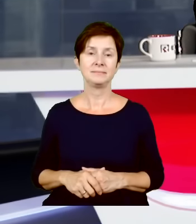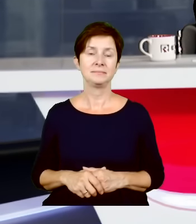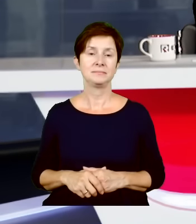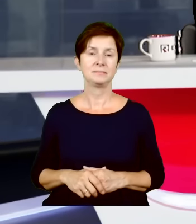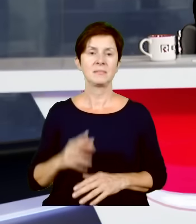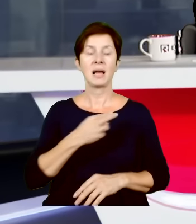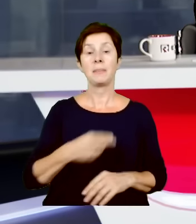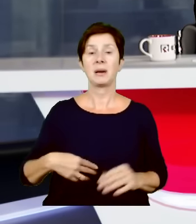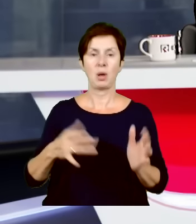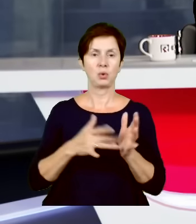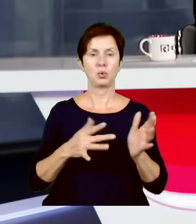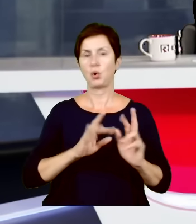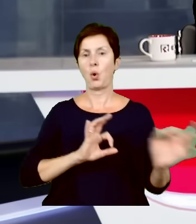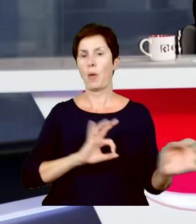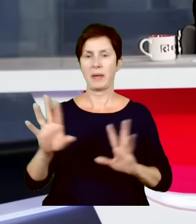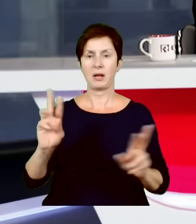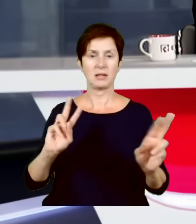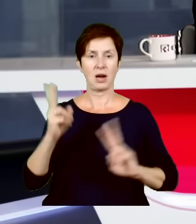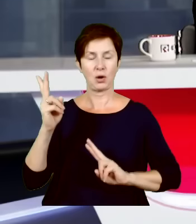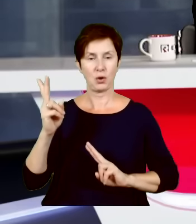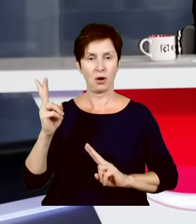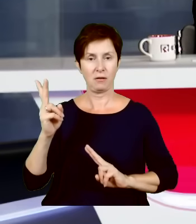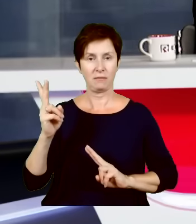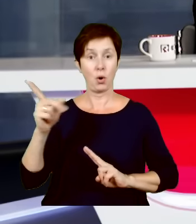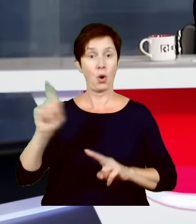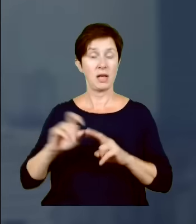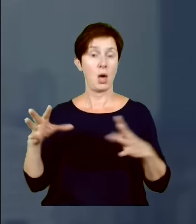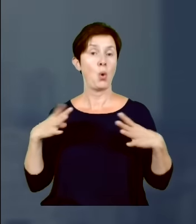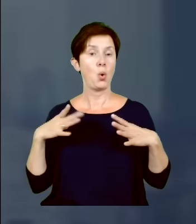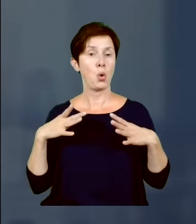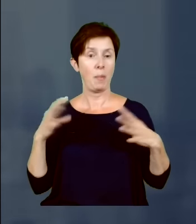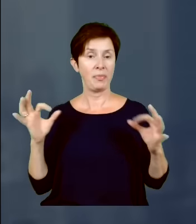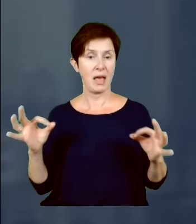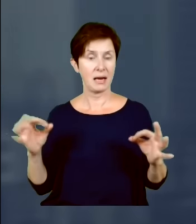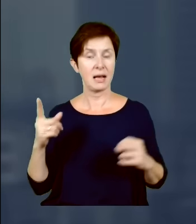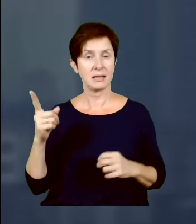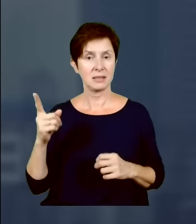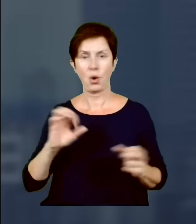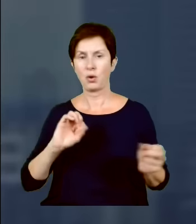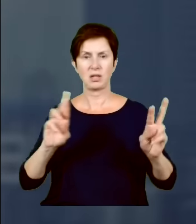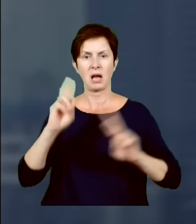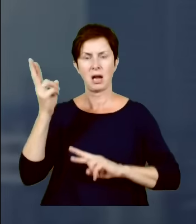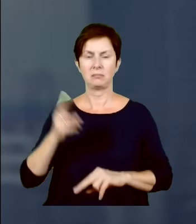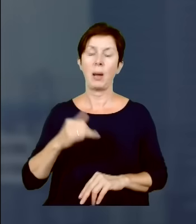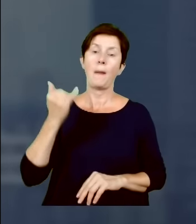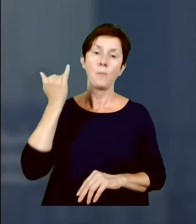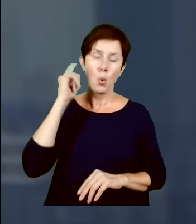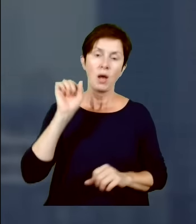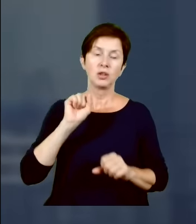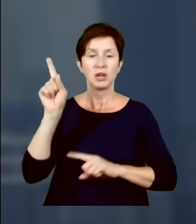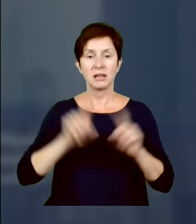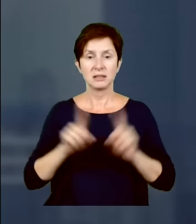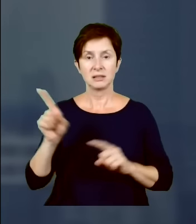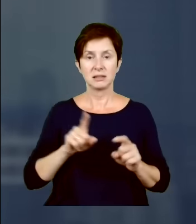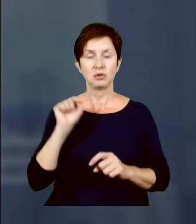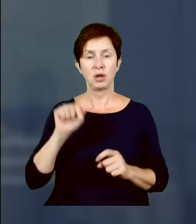od razu zareagował mimo że jest na urlopie od razu zareagował i napisał Błędy się zdarzają trzeba za nie płacić dotyczy to